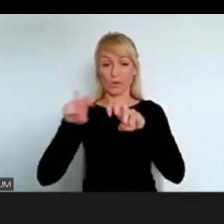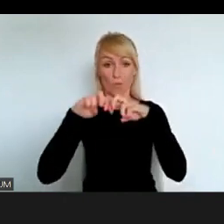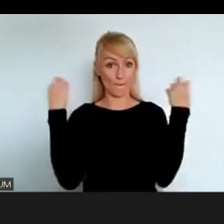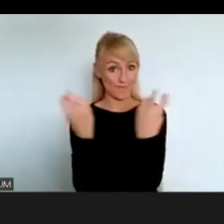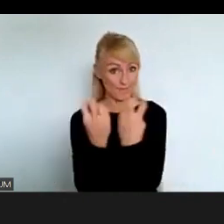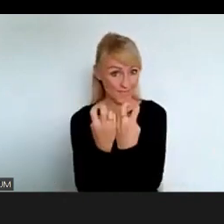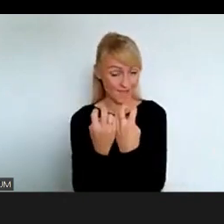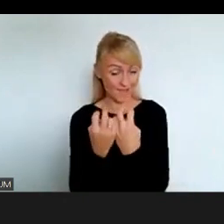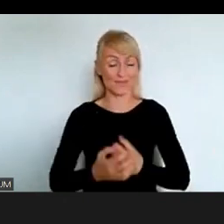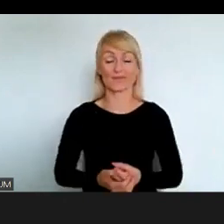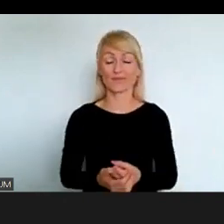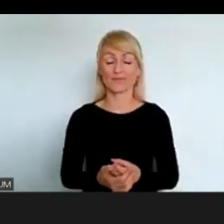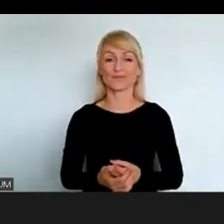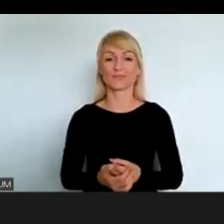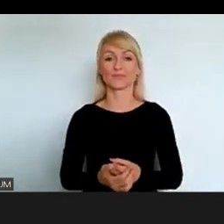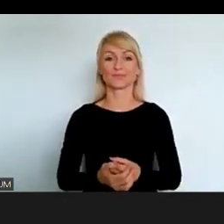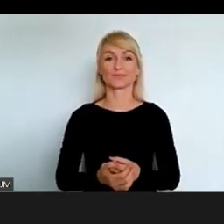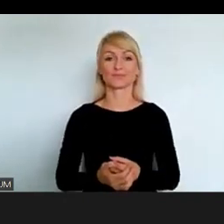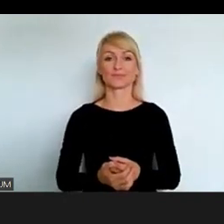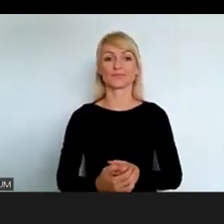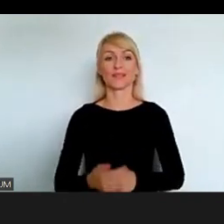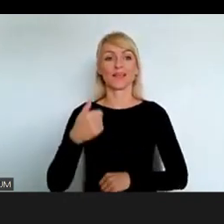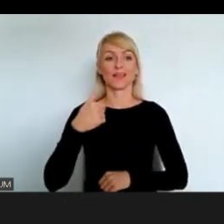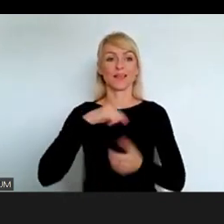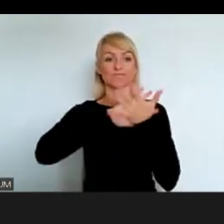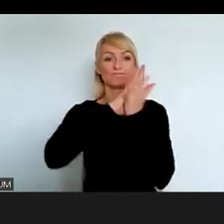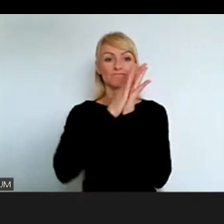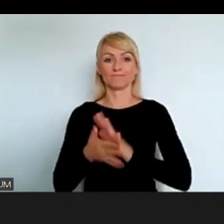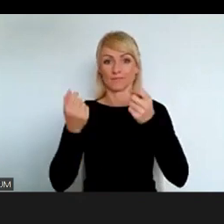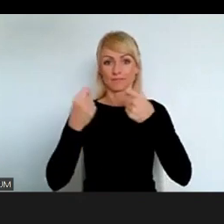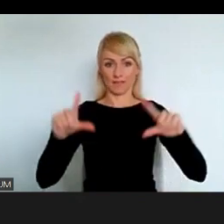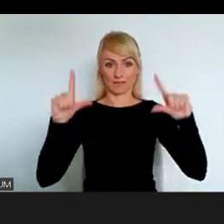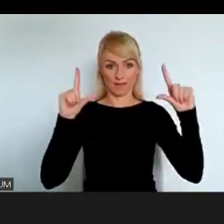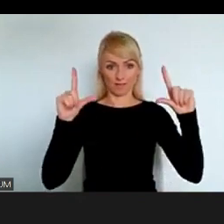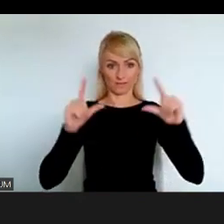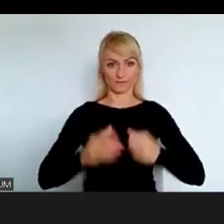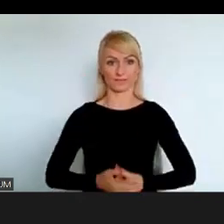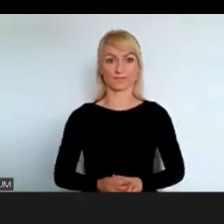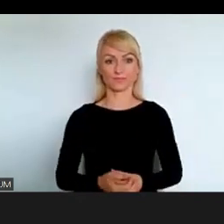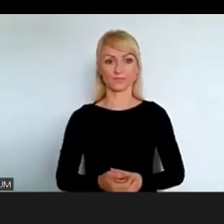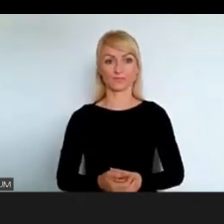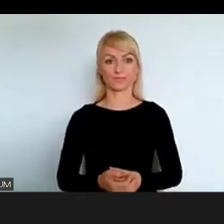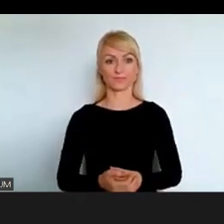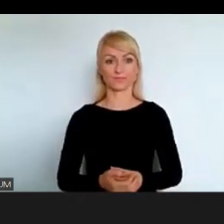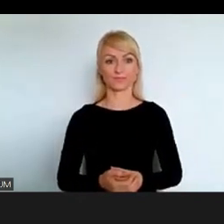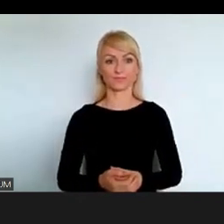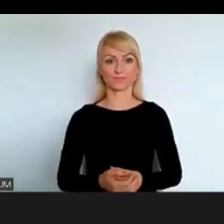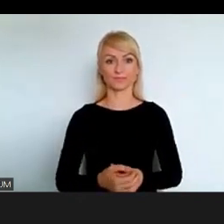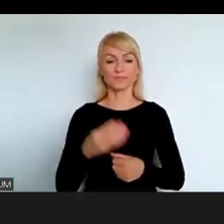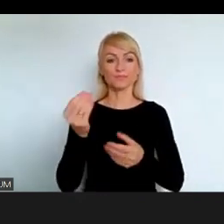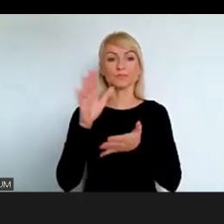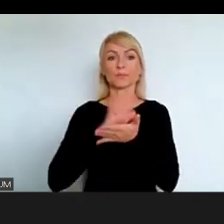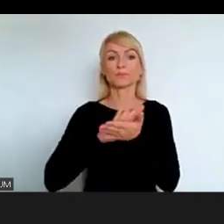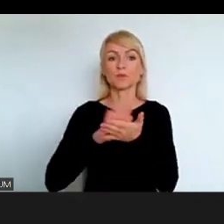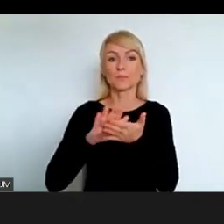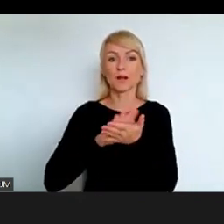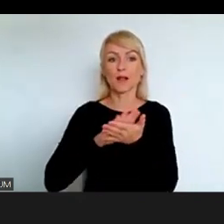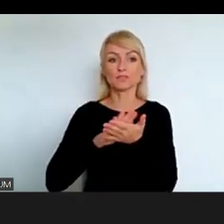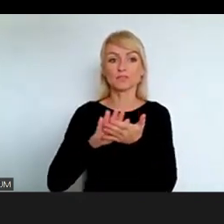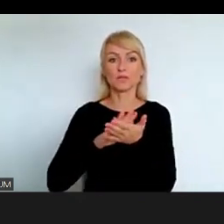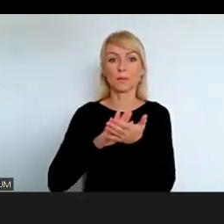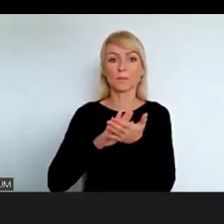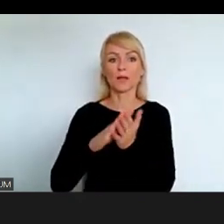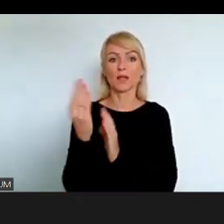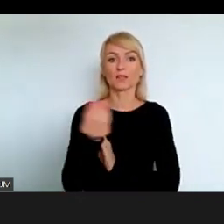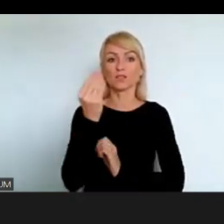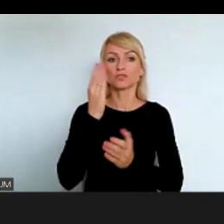udział. Pozwolę sobie udostępnić ekran. Tak, przepraszam Panie Łukaszu, jeszcze